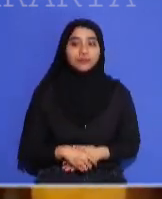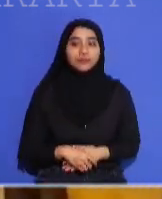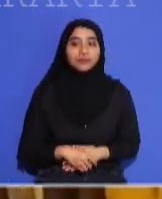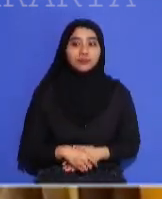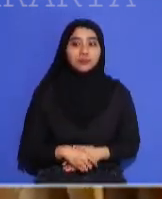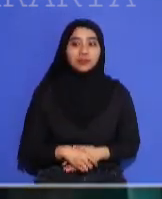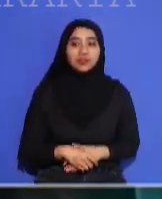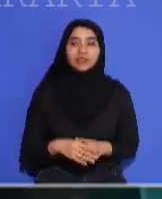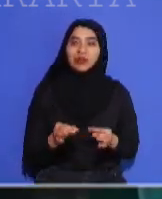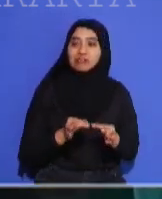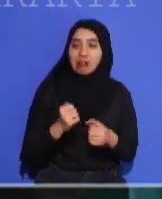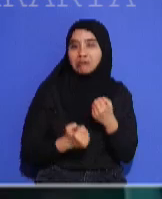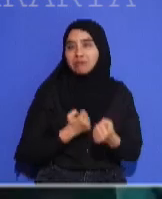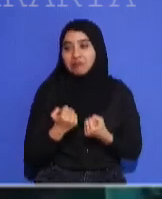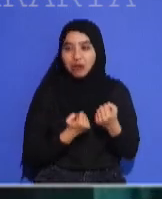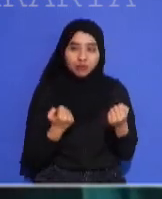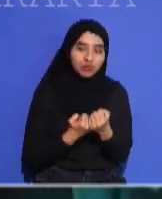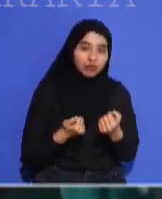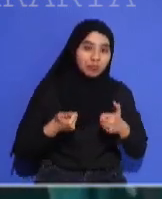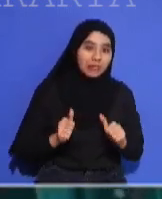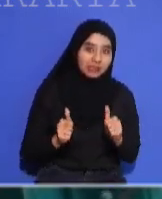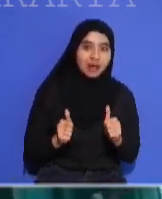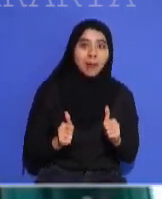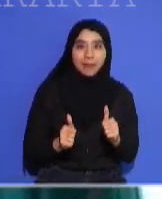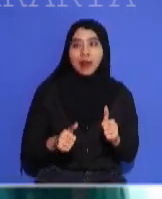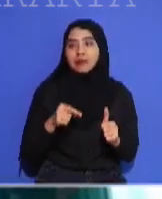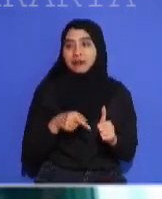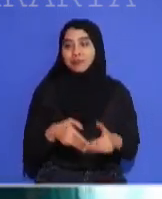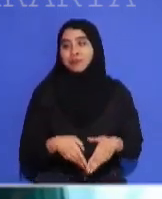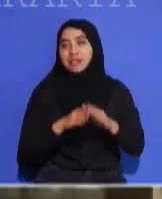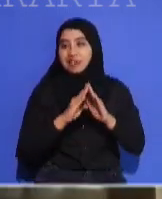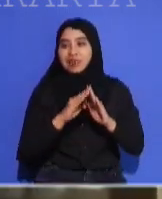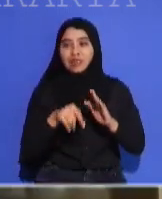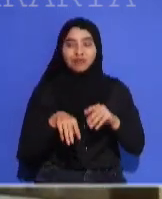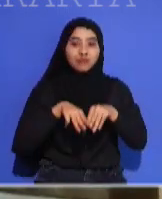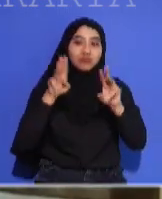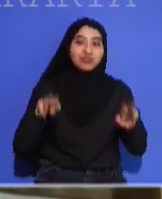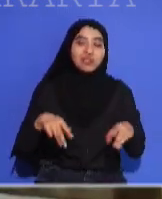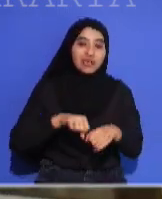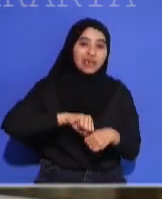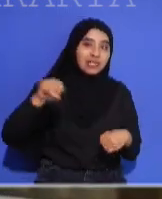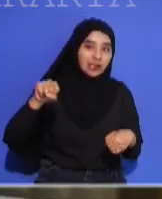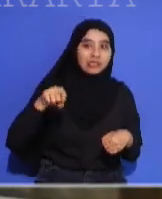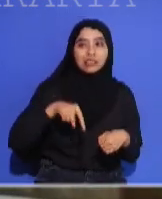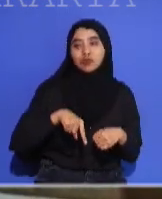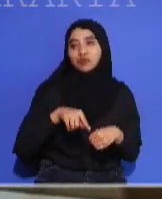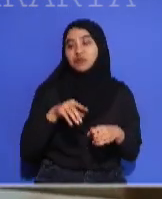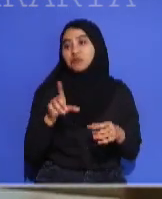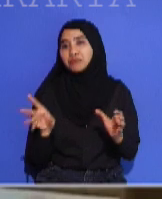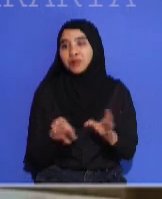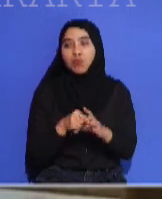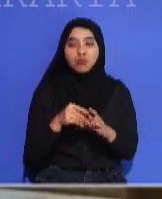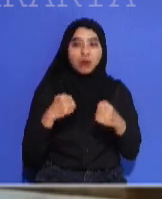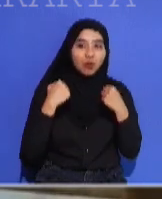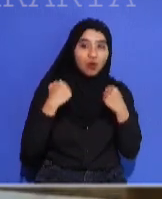disiapkan lahirnya museum dan galeri sanggar keris Mataram Yogyakarta di Bantul tersebut juga sebagai bagian menguatkan sumber daya